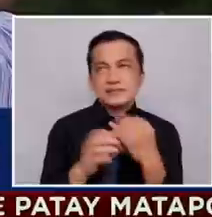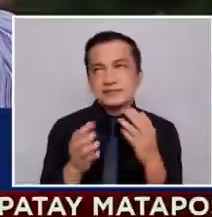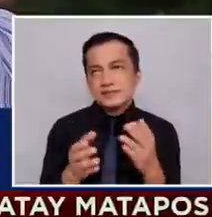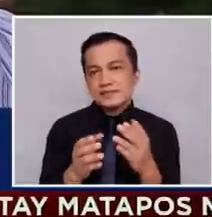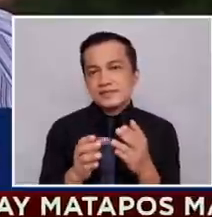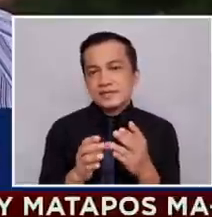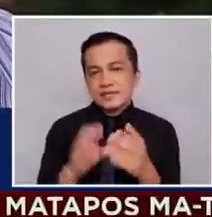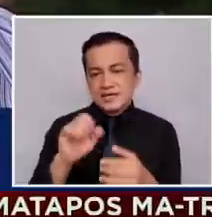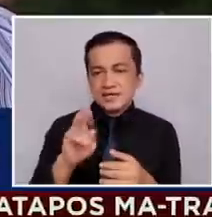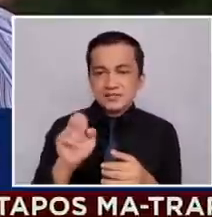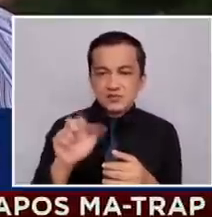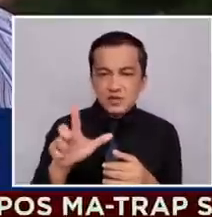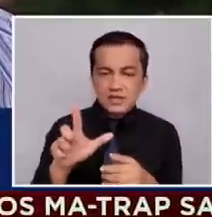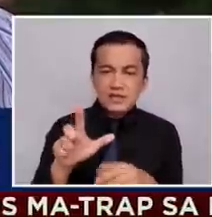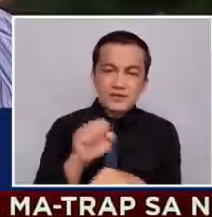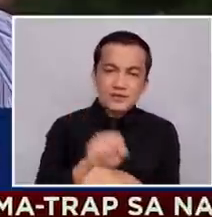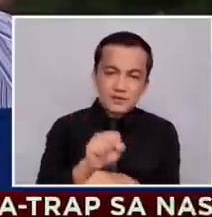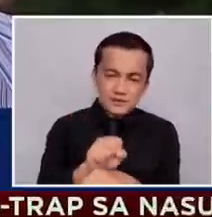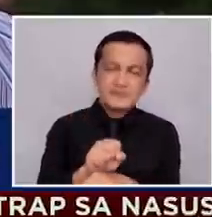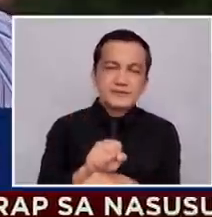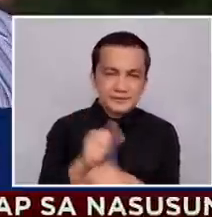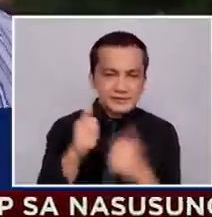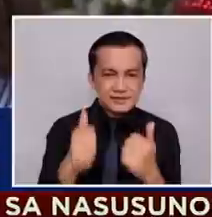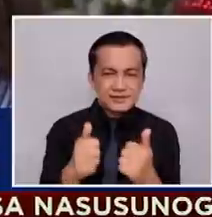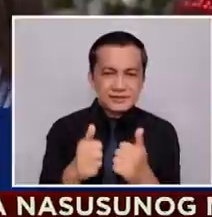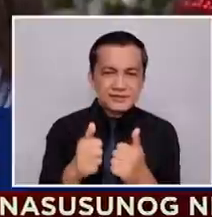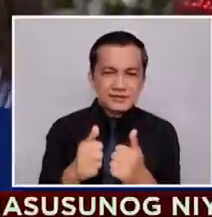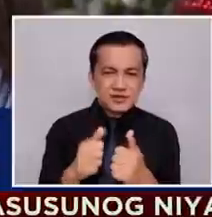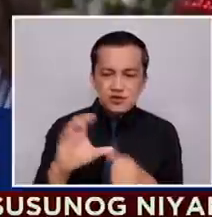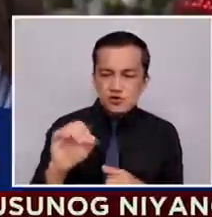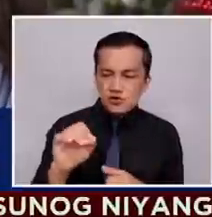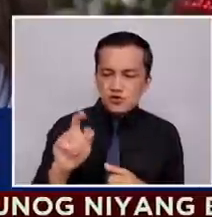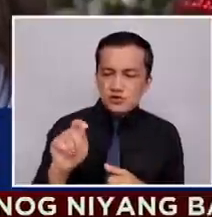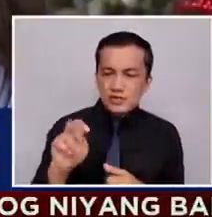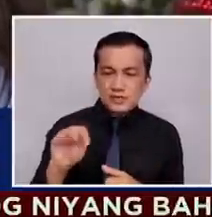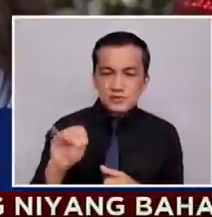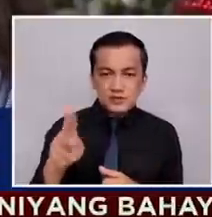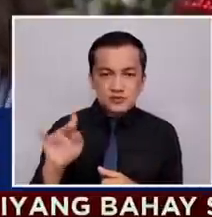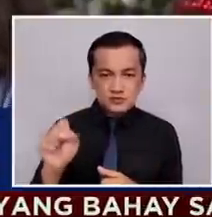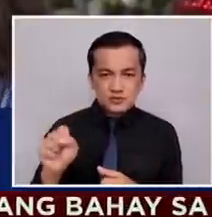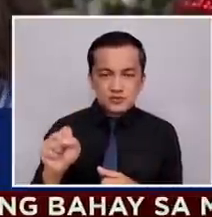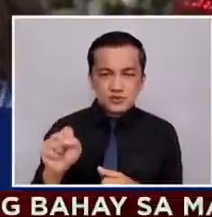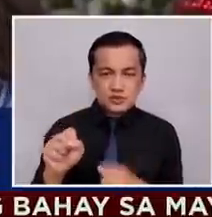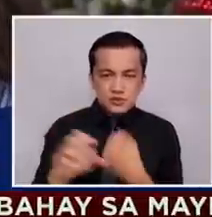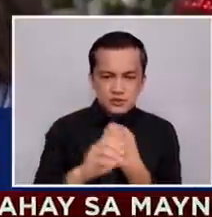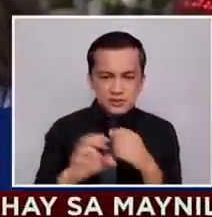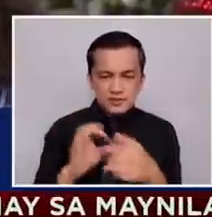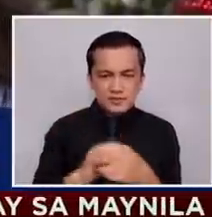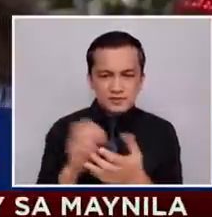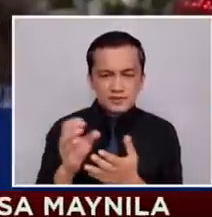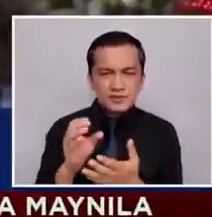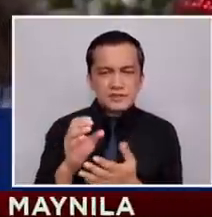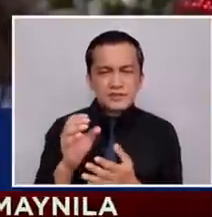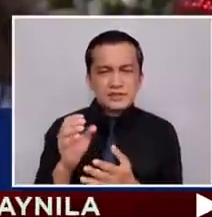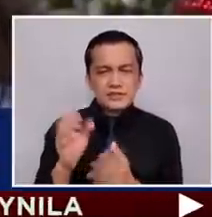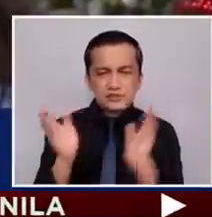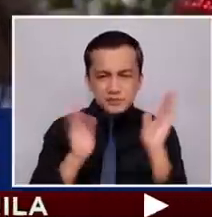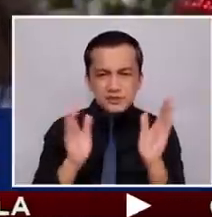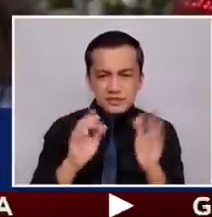casual employees at mga co-terminus. Yung mga contract of service and job order, depende po sa kung ano po